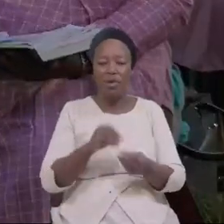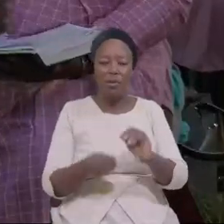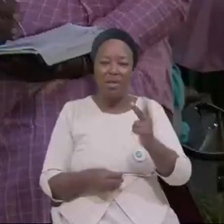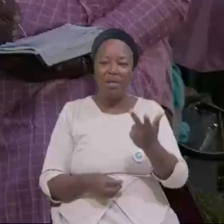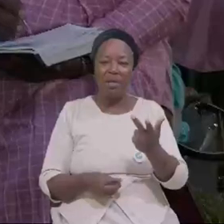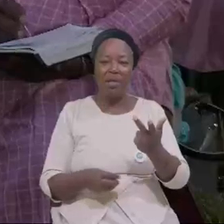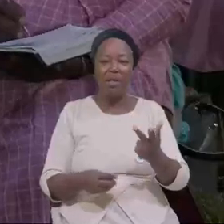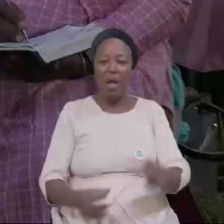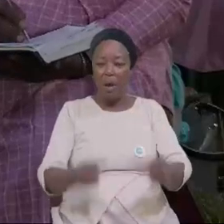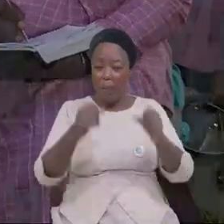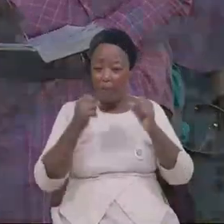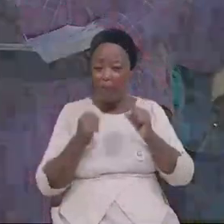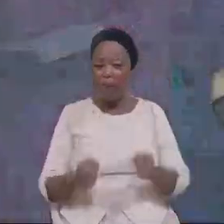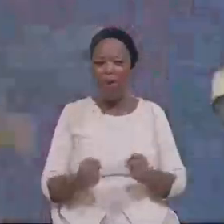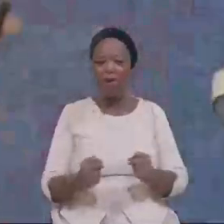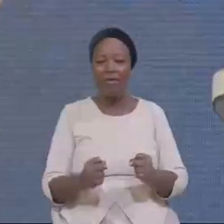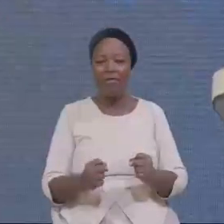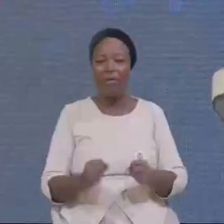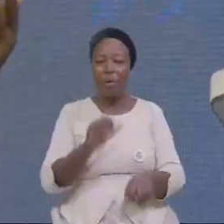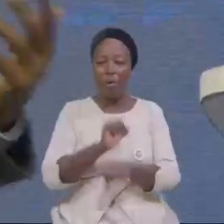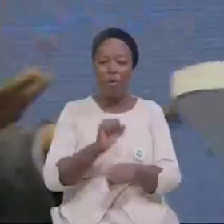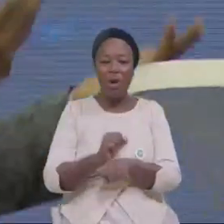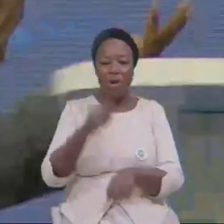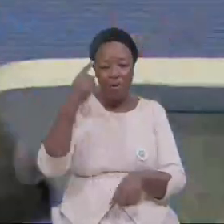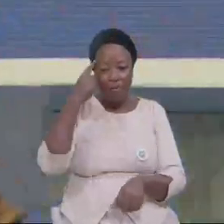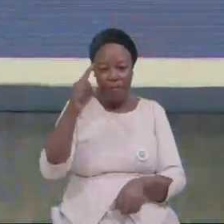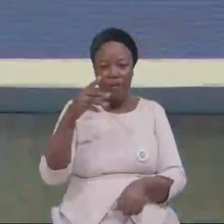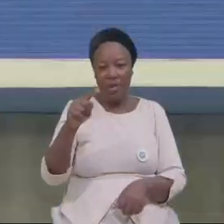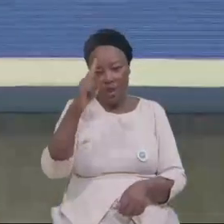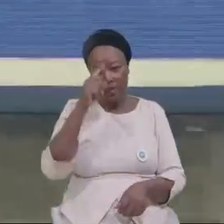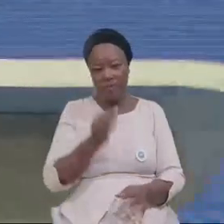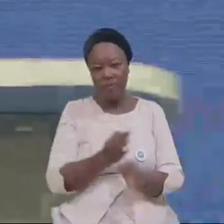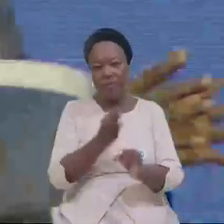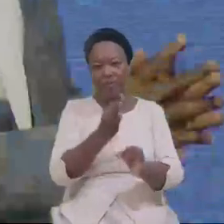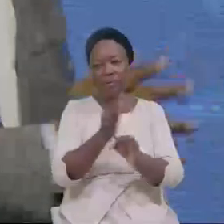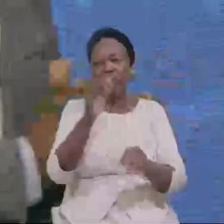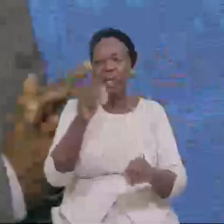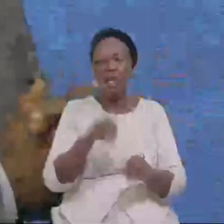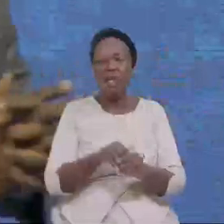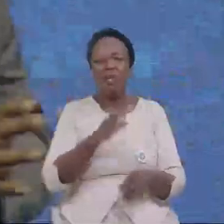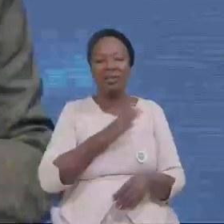point, les exploits puissants pour les fidèles en Christ.